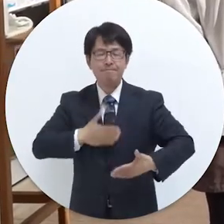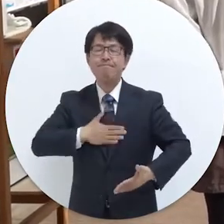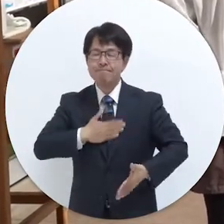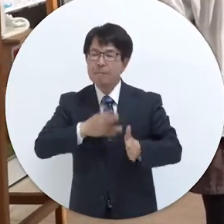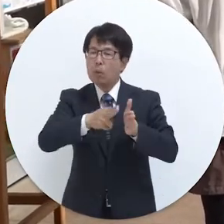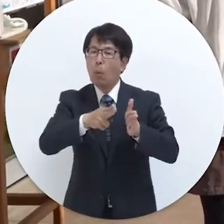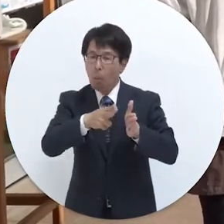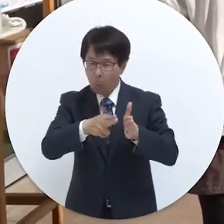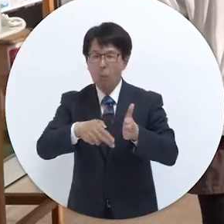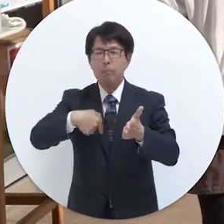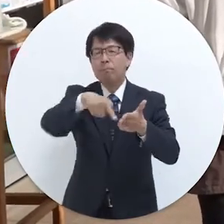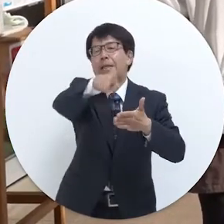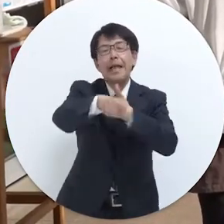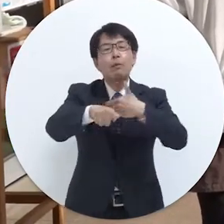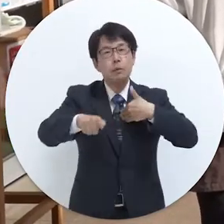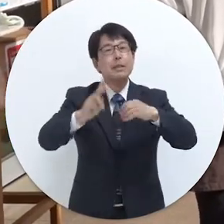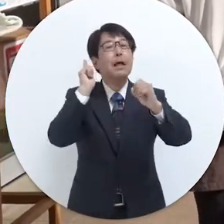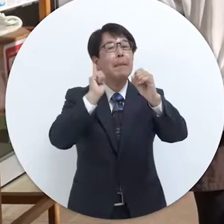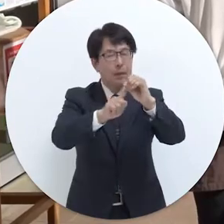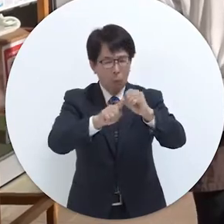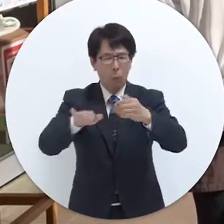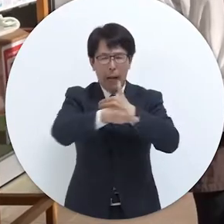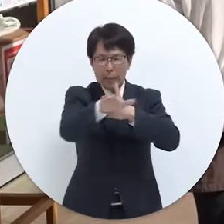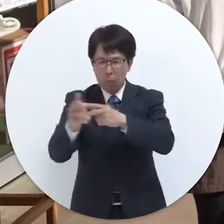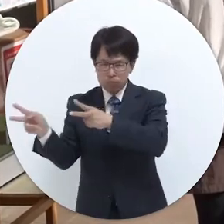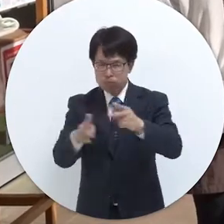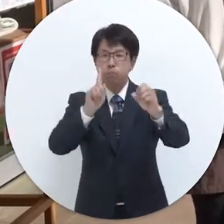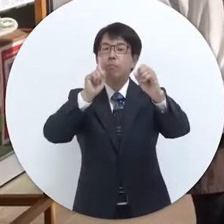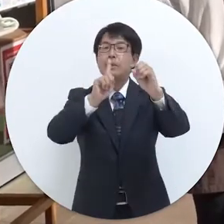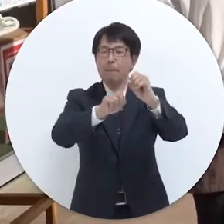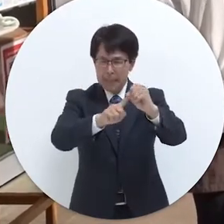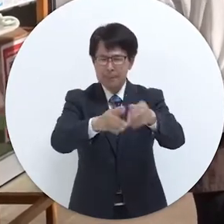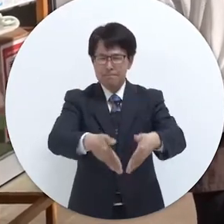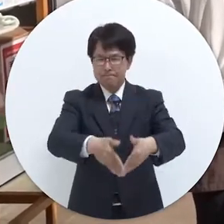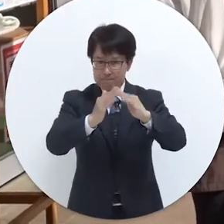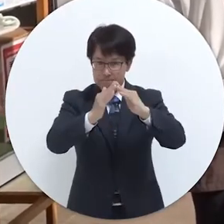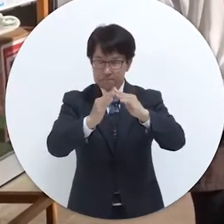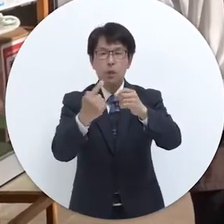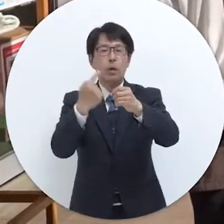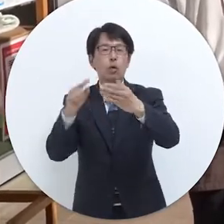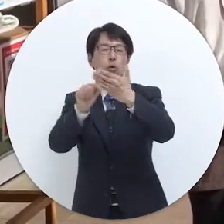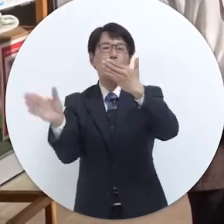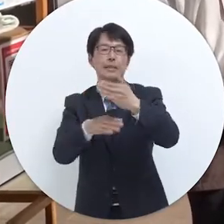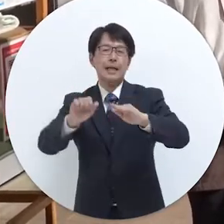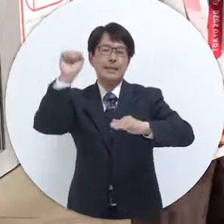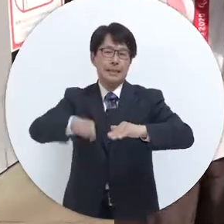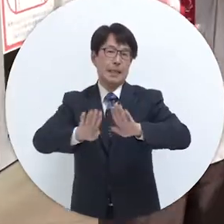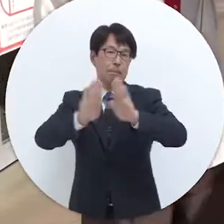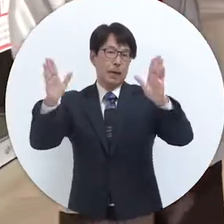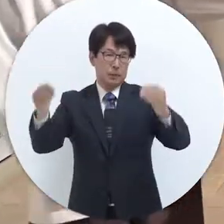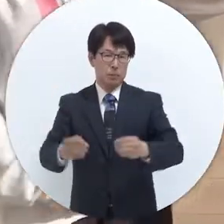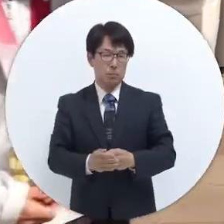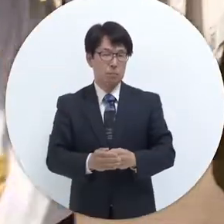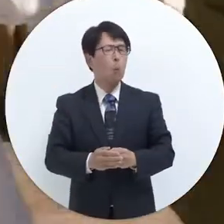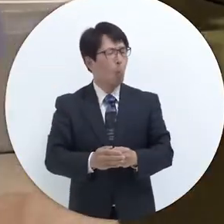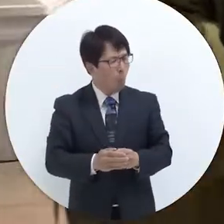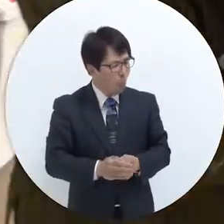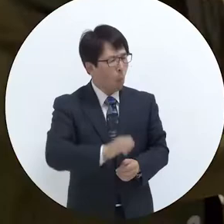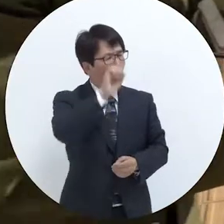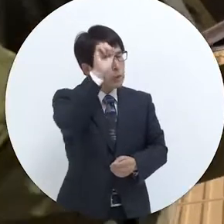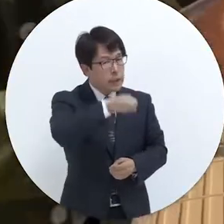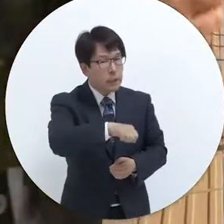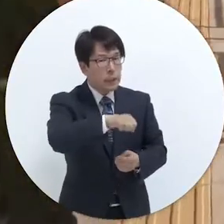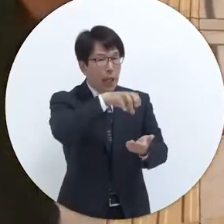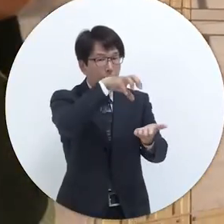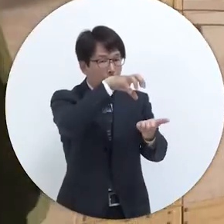ための環境整備を推進するために設立しまして、去年の9月から認定を開始いたしました。 この認定証というんですか